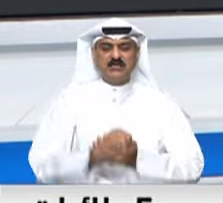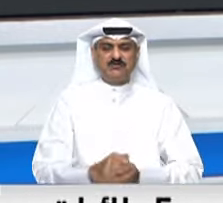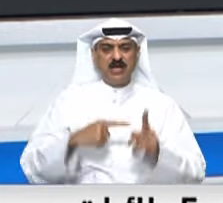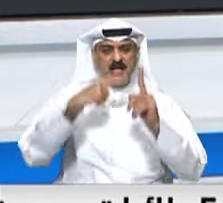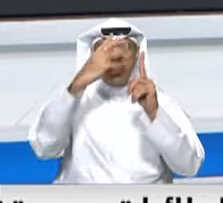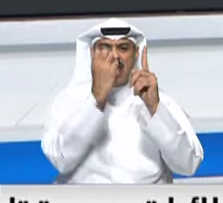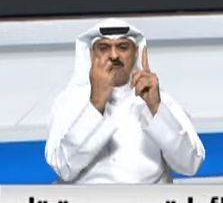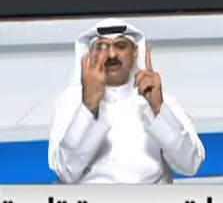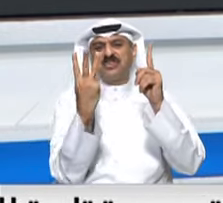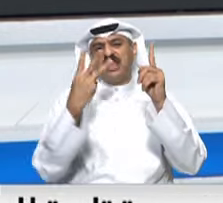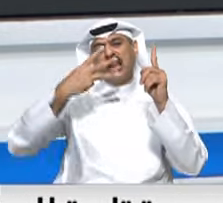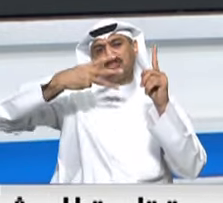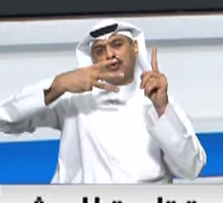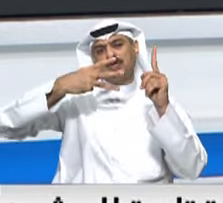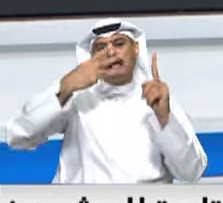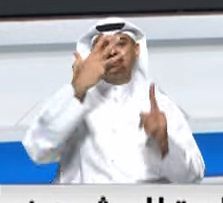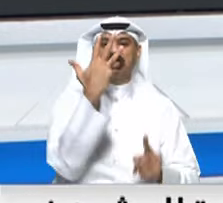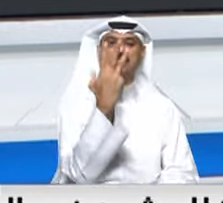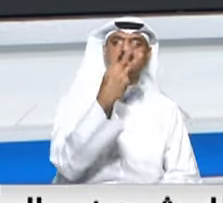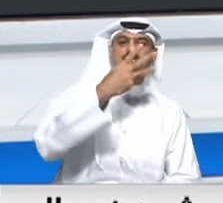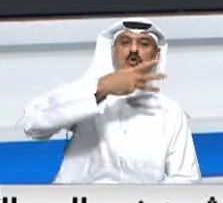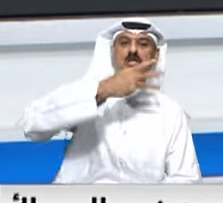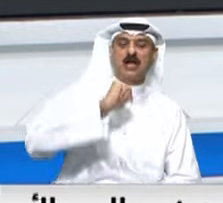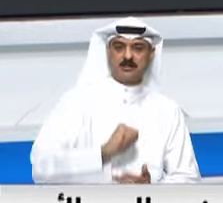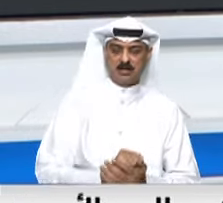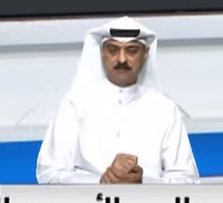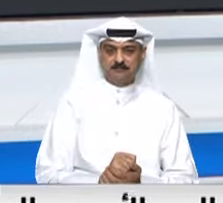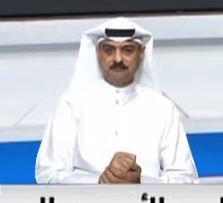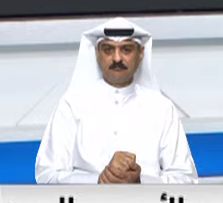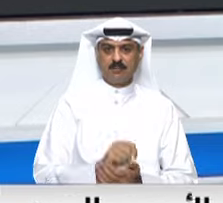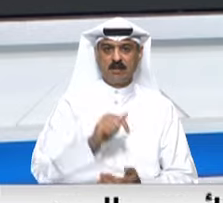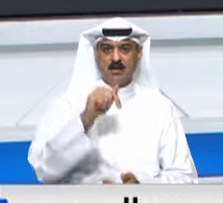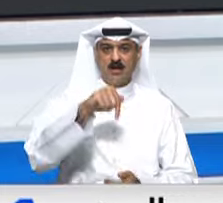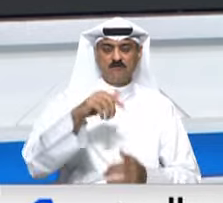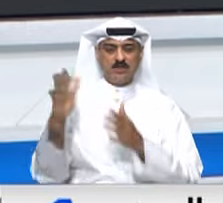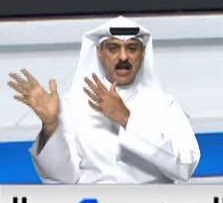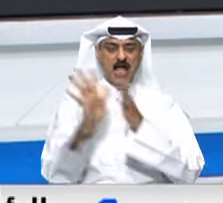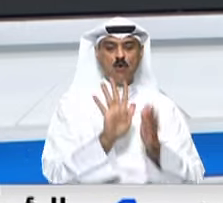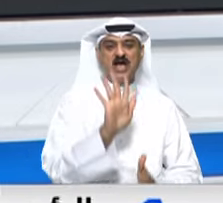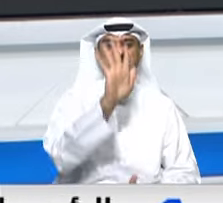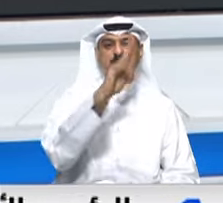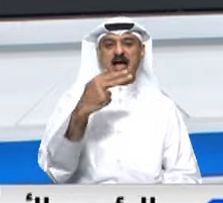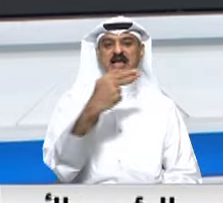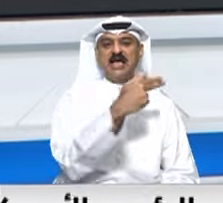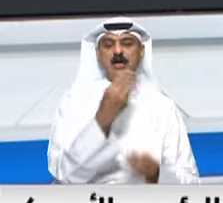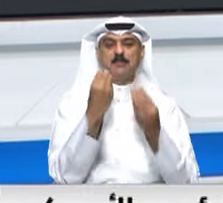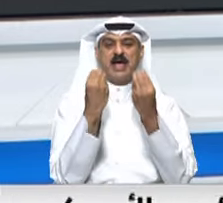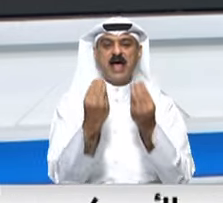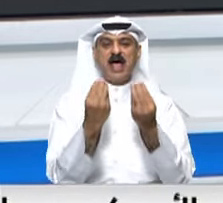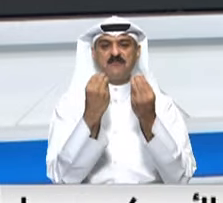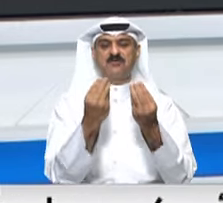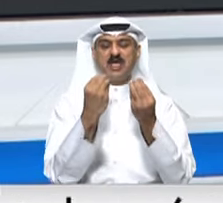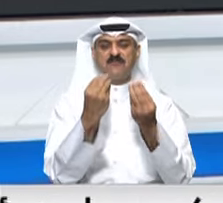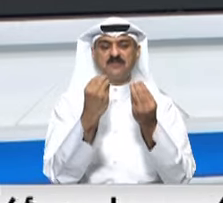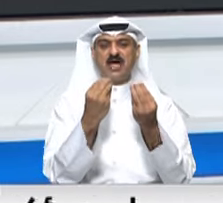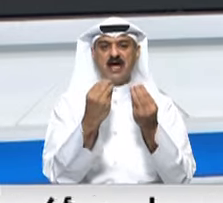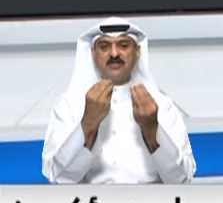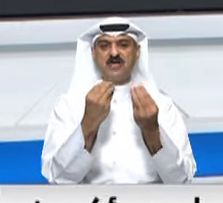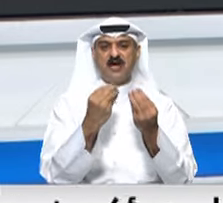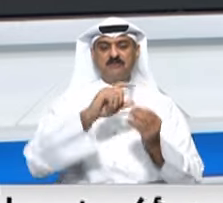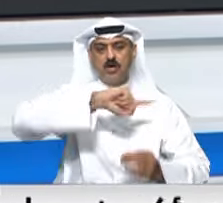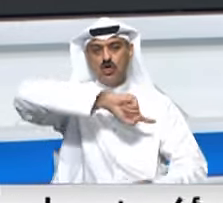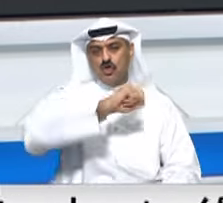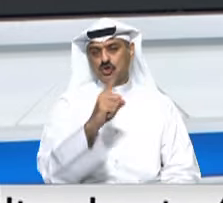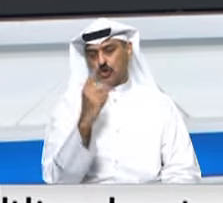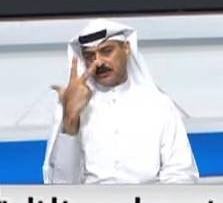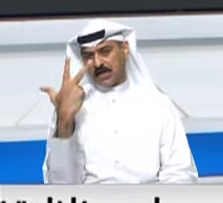ما بين ال 33 الى 39 درجه مئويه في اغلب المناطق والهواء شمالي غربي خفيف الى معتدل السرعه متقلب الاتجاه احيانا من 8